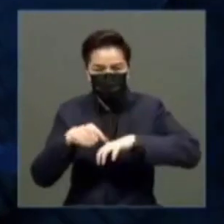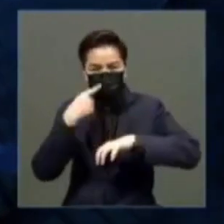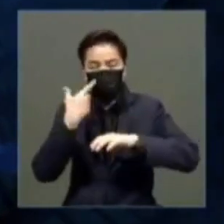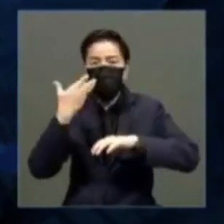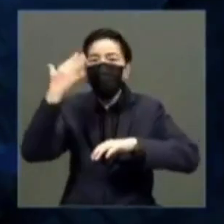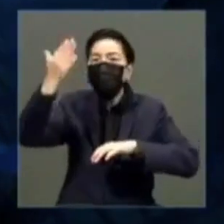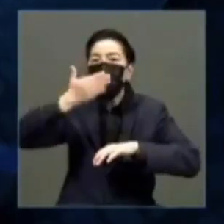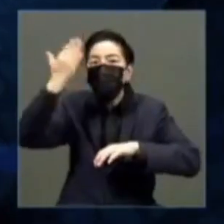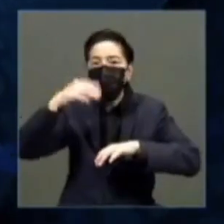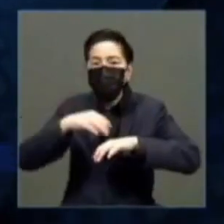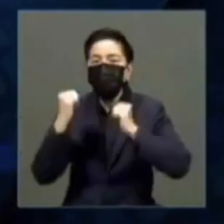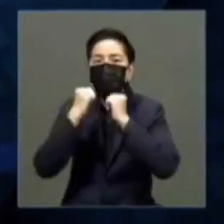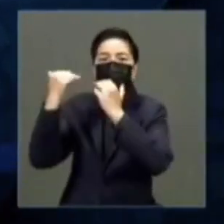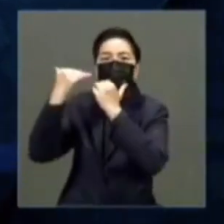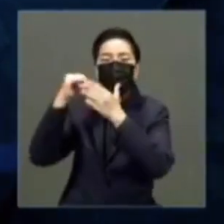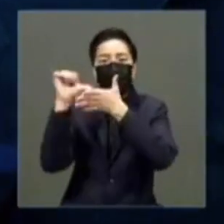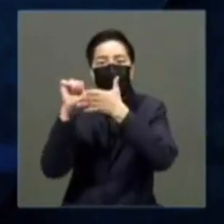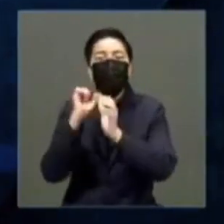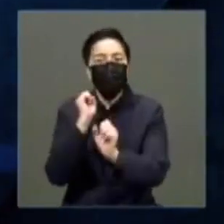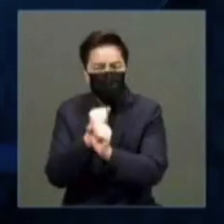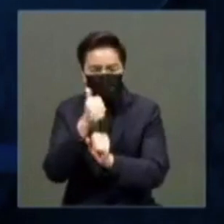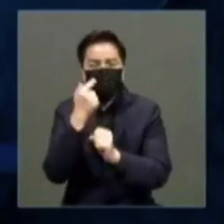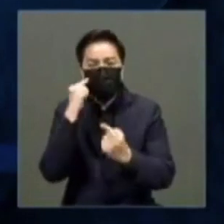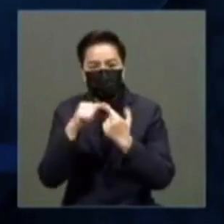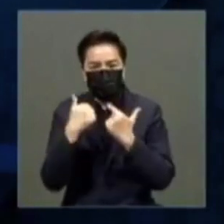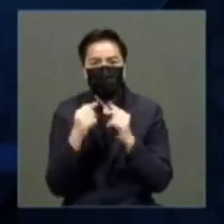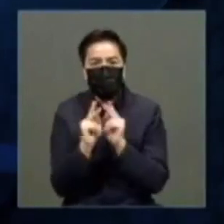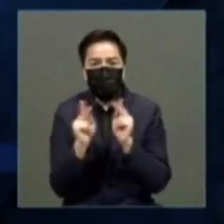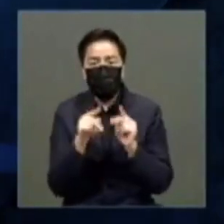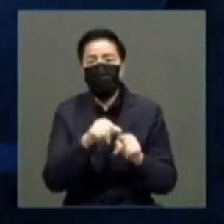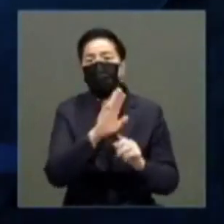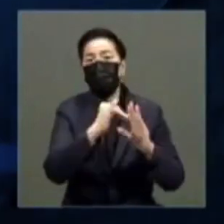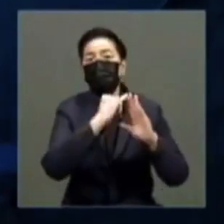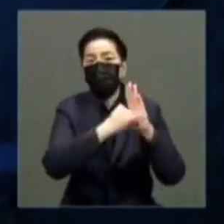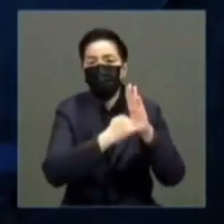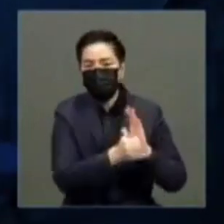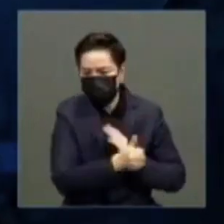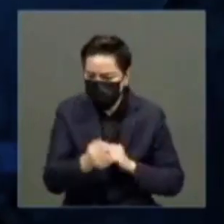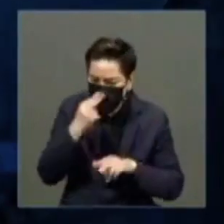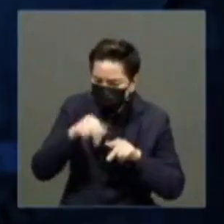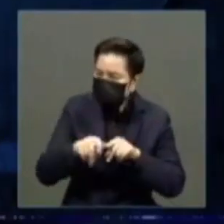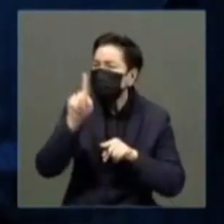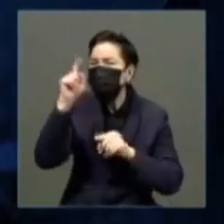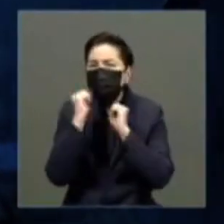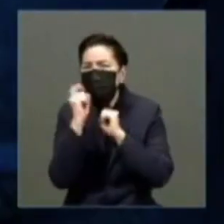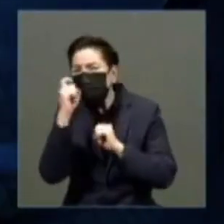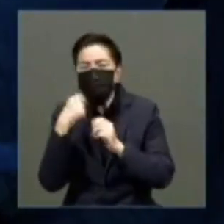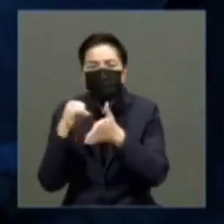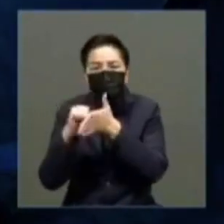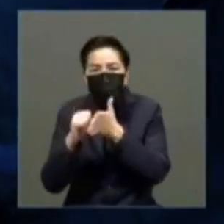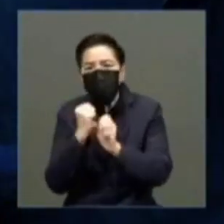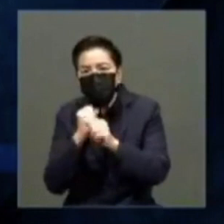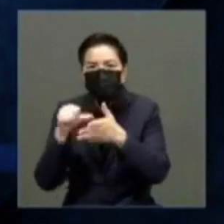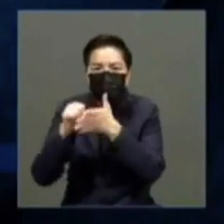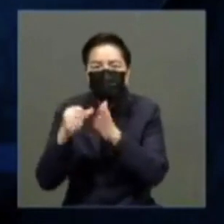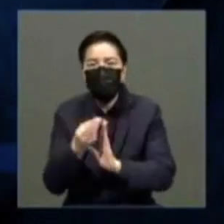บระบายอากาศอย่างนี้เป็นต้นนะคะก็จะมีกรรมการโรคติดต่อจังหวัดที่เข้าไปช่วยดูแลสนับสนุนให้สถานประก